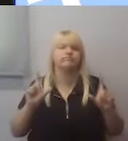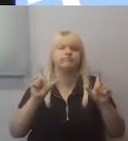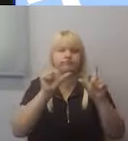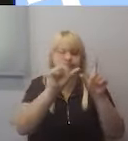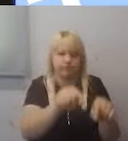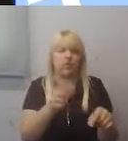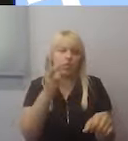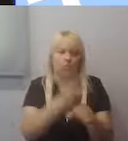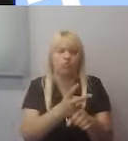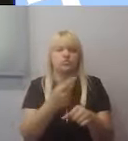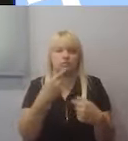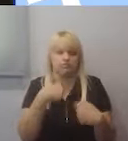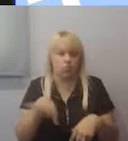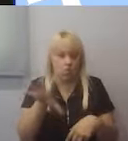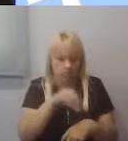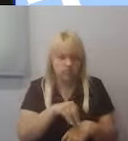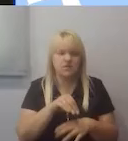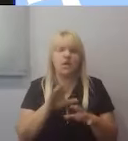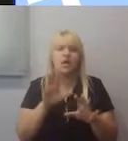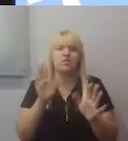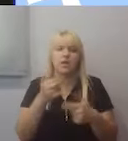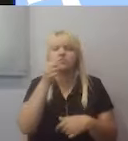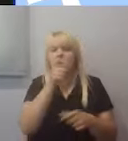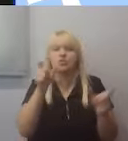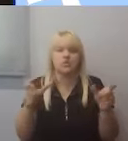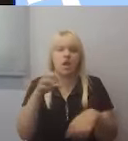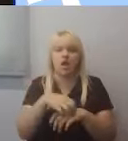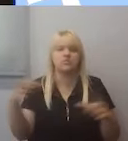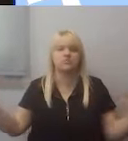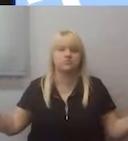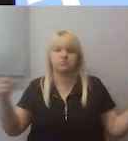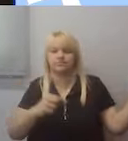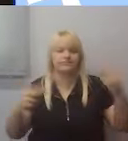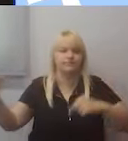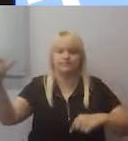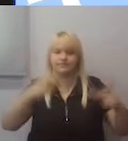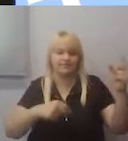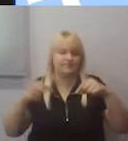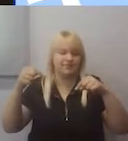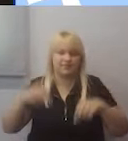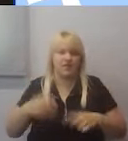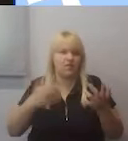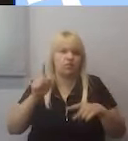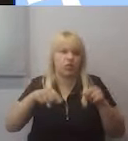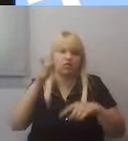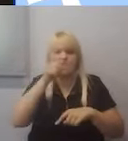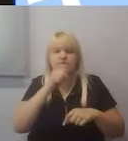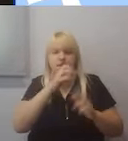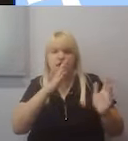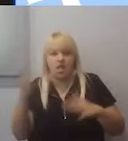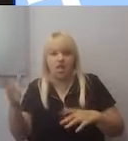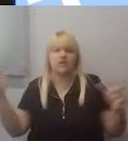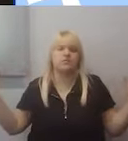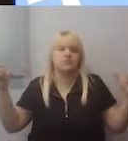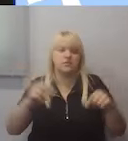jā bet tā ka personāls ārsti brauks šeit un strādās varbūt pēc pāris nedēļām viņi ieradīsies bet tās pirmās dienas mums jāturas